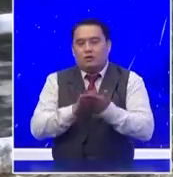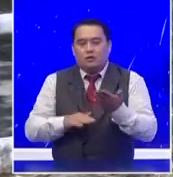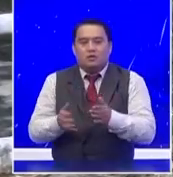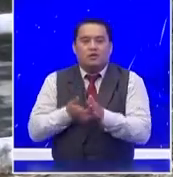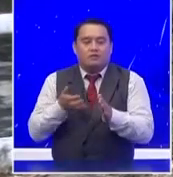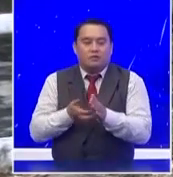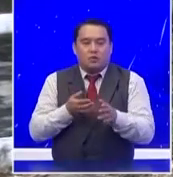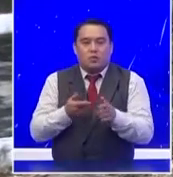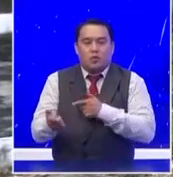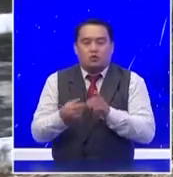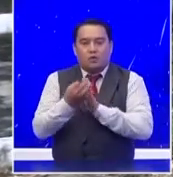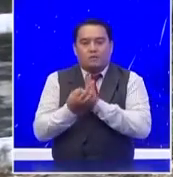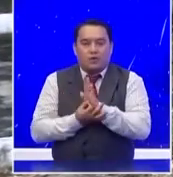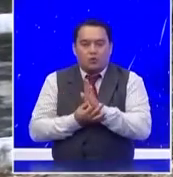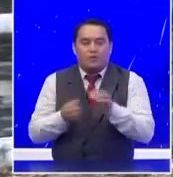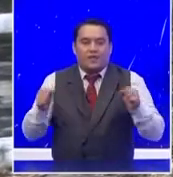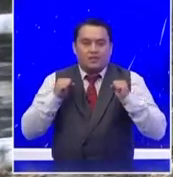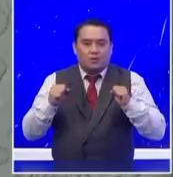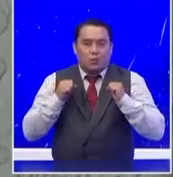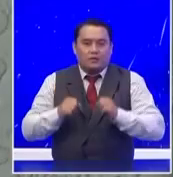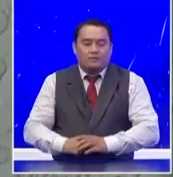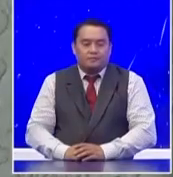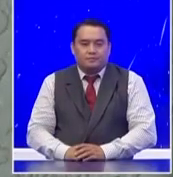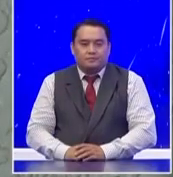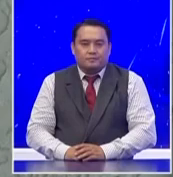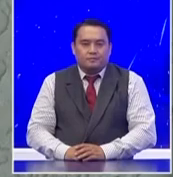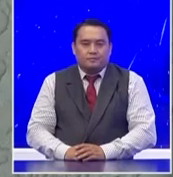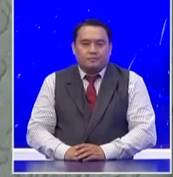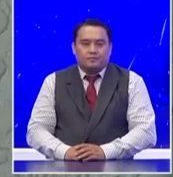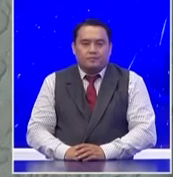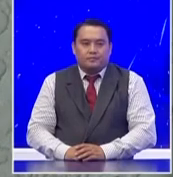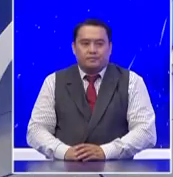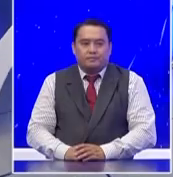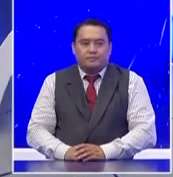физподготовку будут по аттестату. Адина Смагулова, Абылай Кутыкбай, телеканал ЖТСУ.